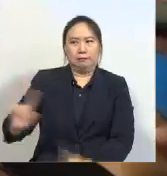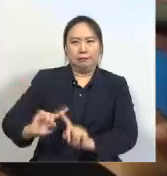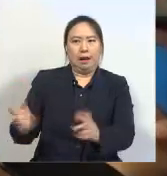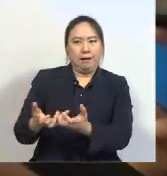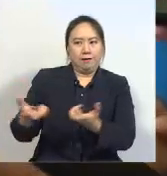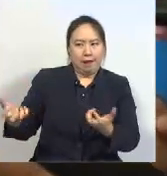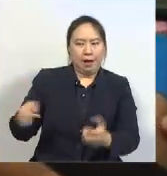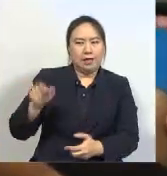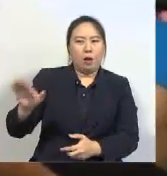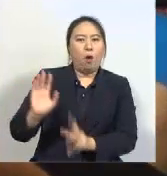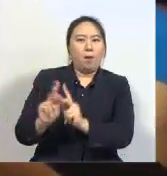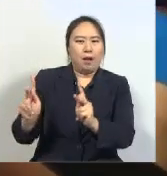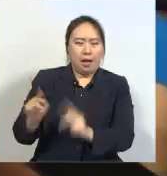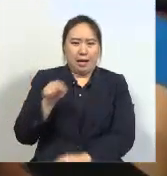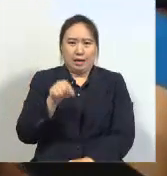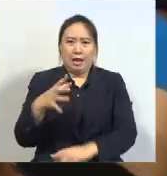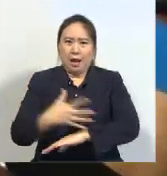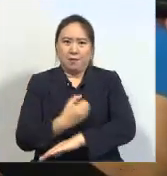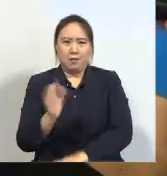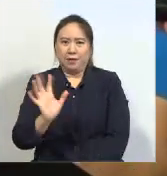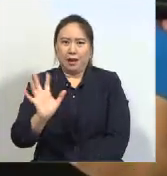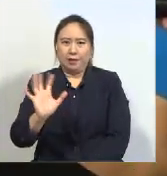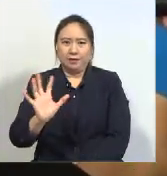การเมืองนะเรื่องนี้คือเป็น